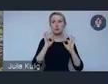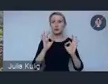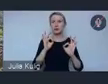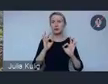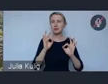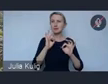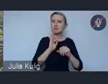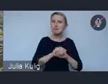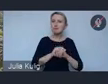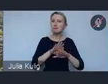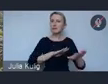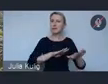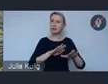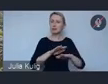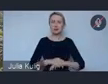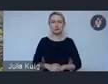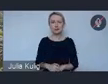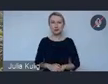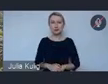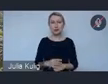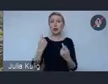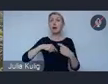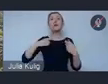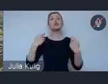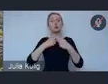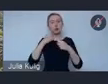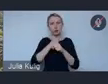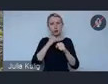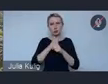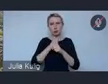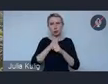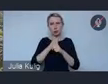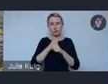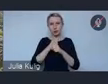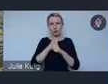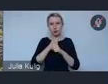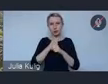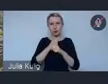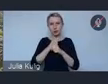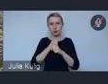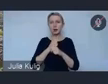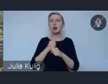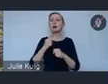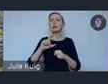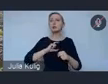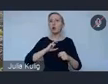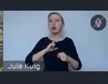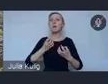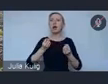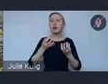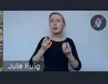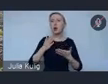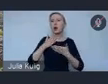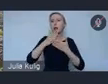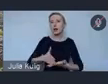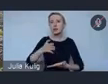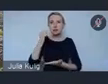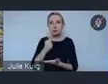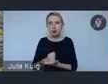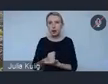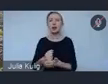miejsca współpracujemy z liczbami adwokatów i Radców Prawnych z